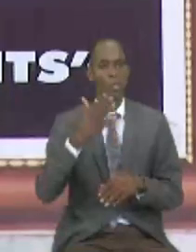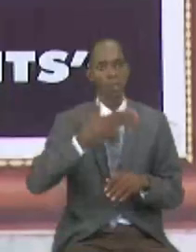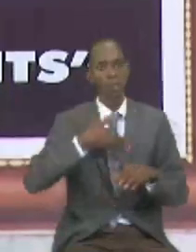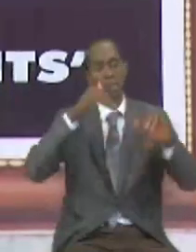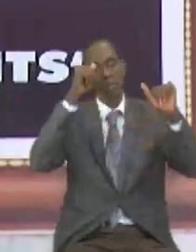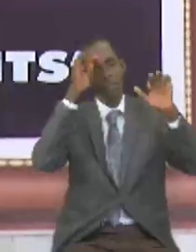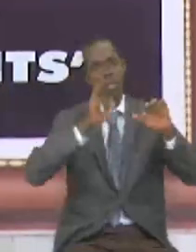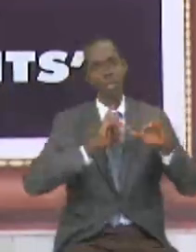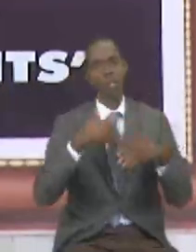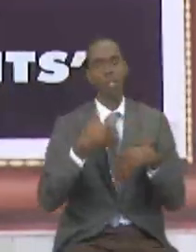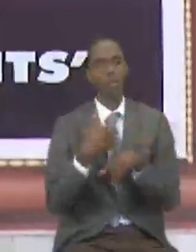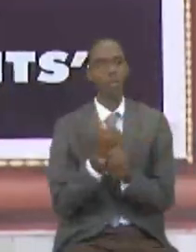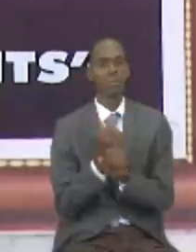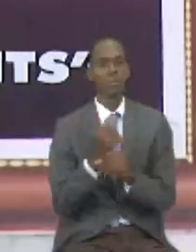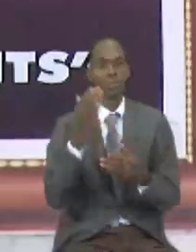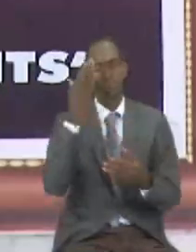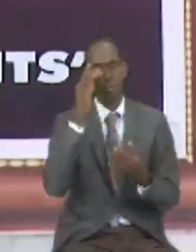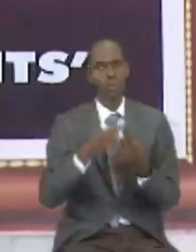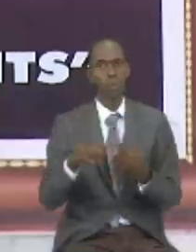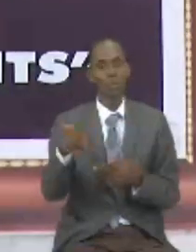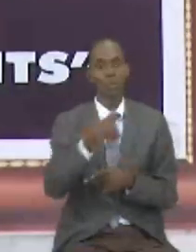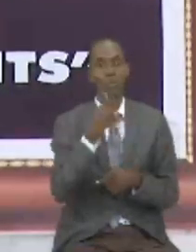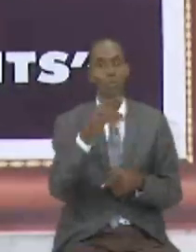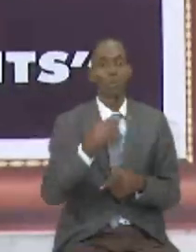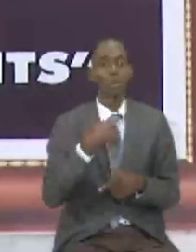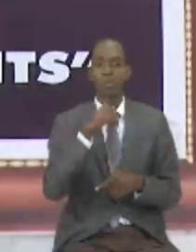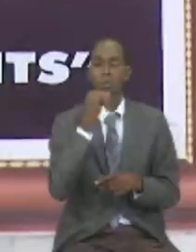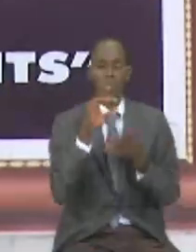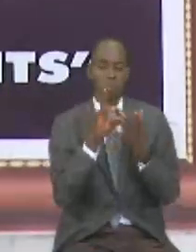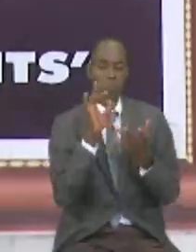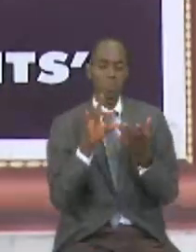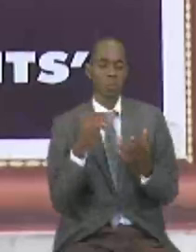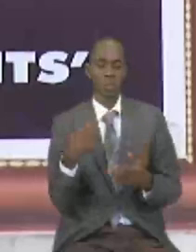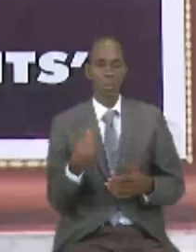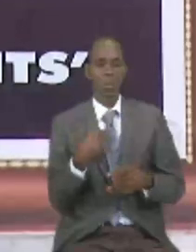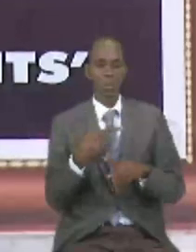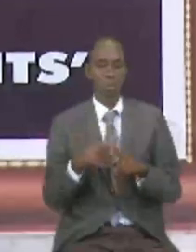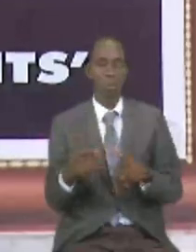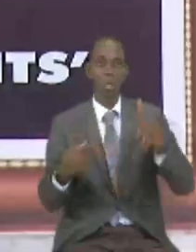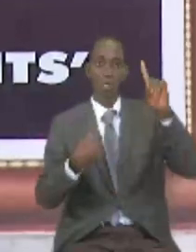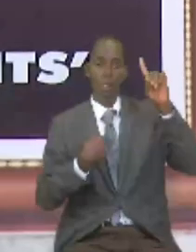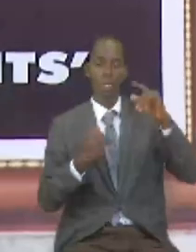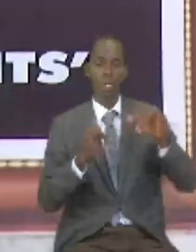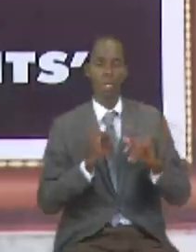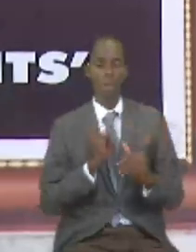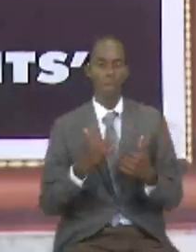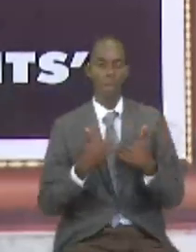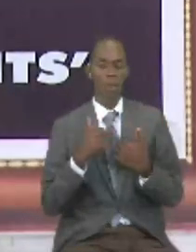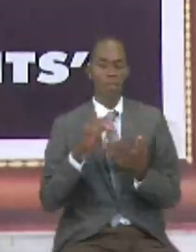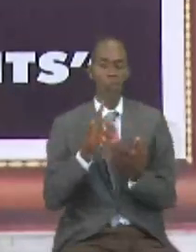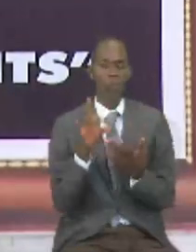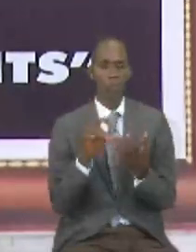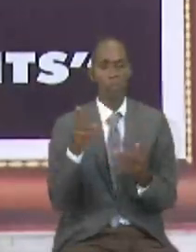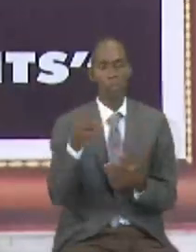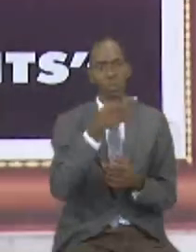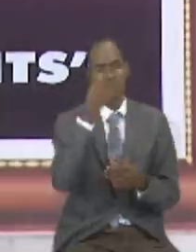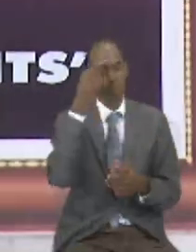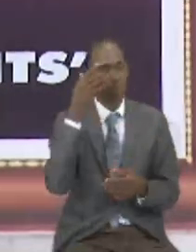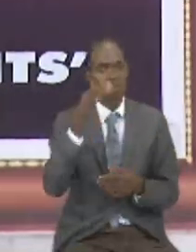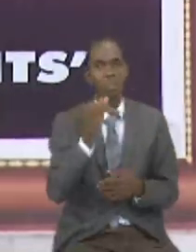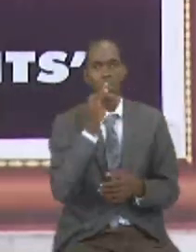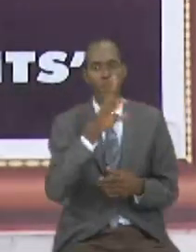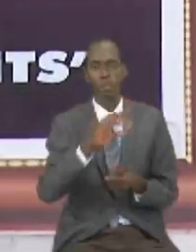pas vous qui m'avez choisi, mais moi je vous ai choisi. Ce n'est pas vous qui m'avez choisi, mais moi je vous ai choisi. Pourquoi l'a-t-il dit?